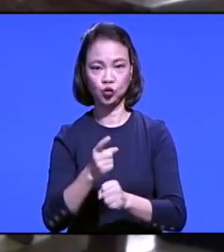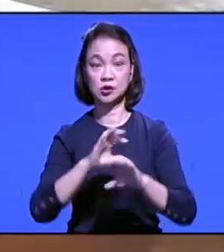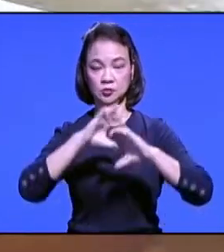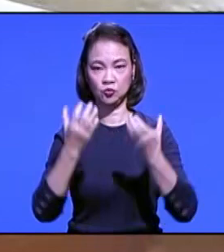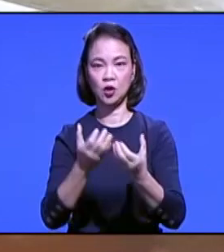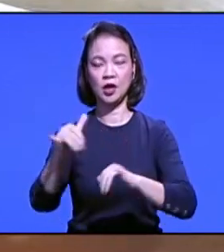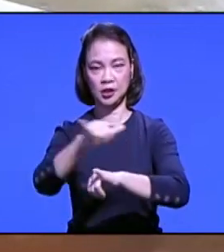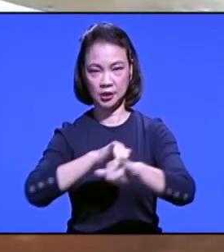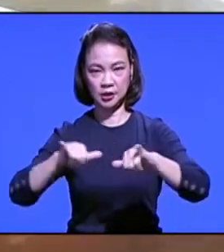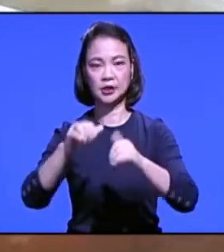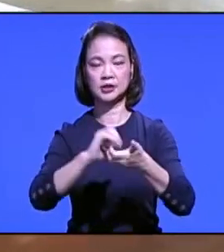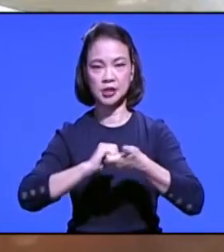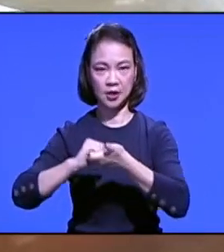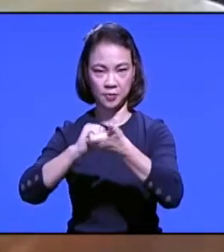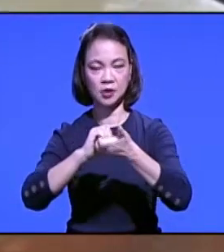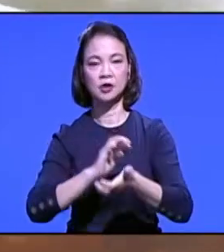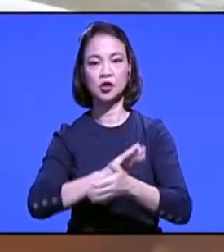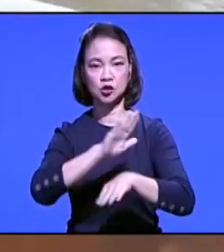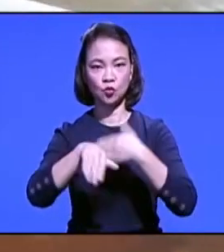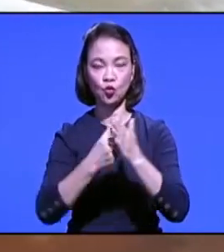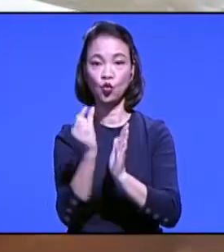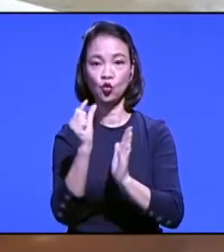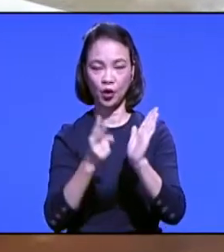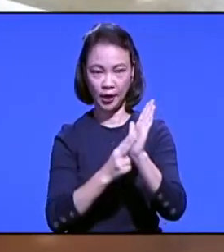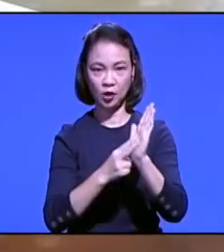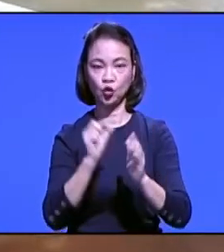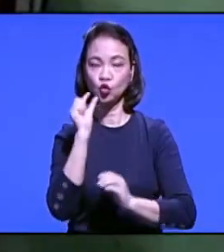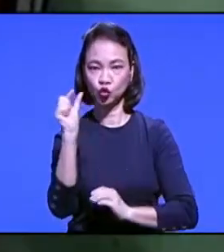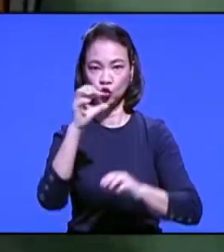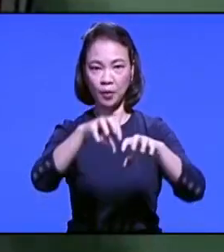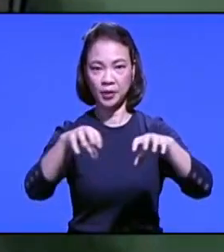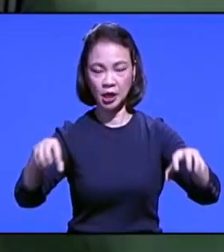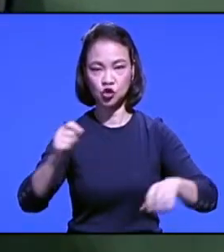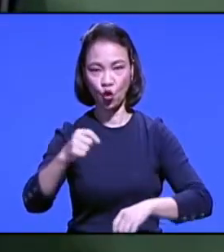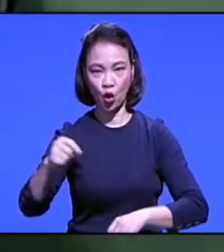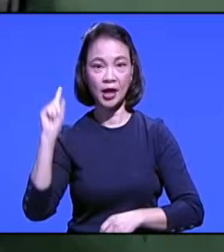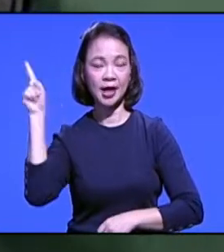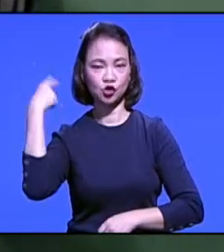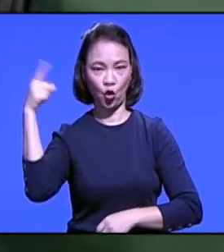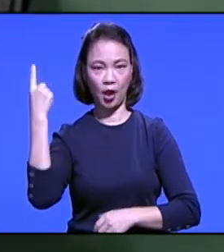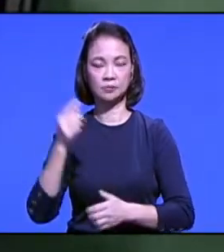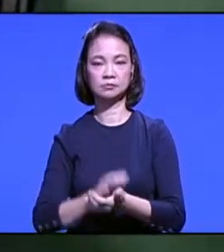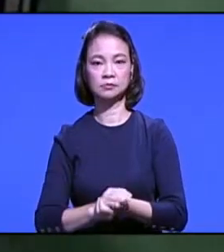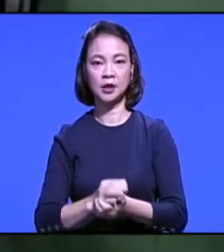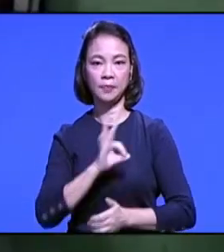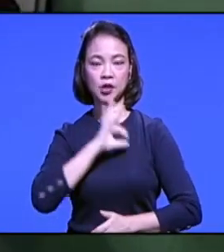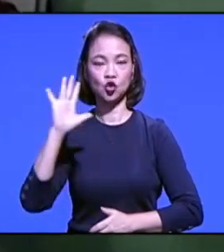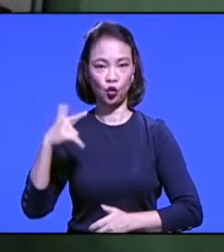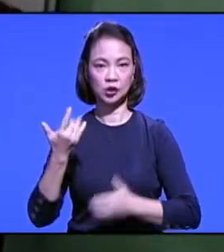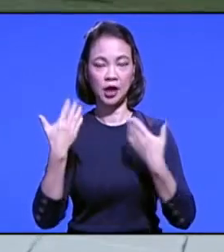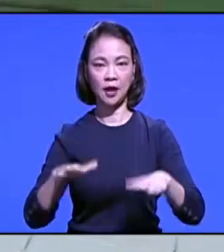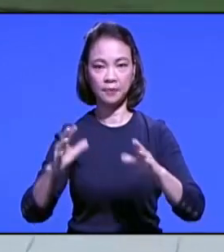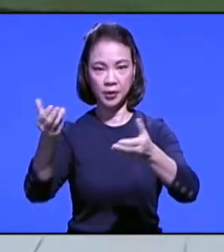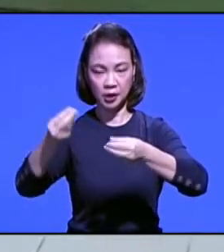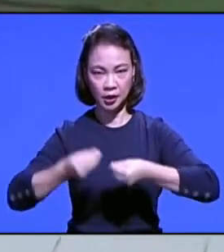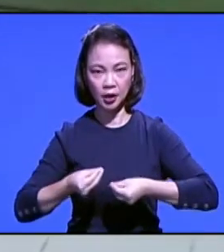Muhajir menilai ujian nasional selama ini hanya bertujuan untuk pemetaan sekolah secara nasional. Presiden Jokowi yang telah menerima